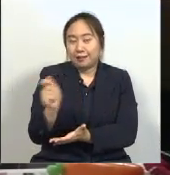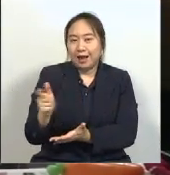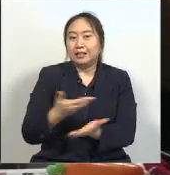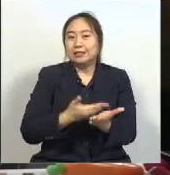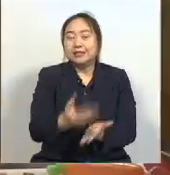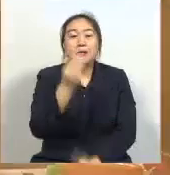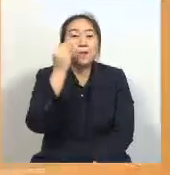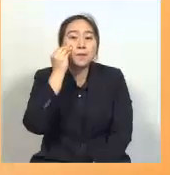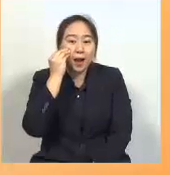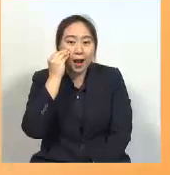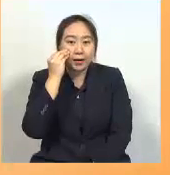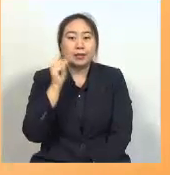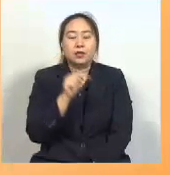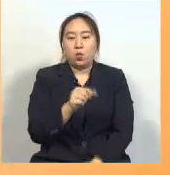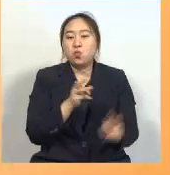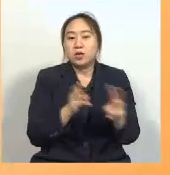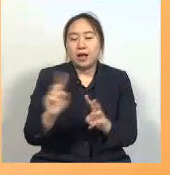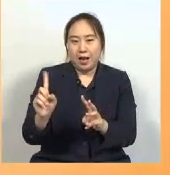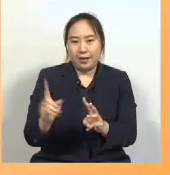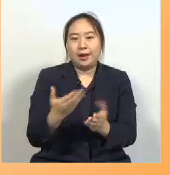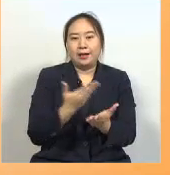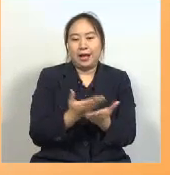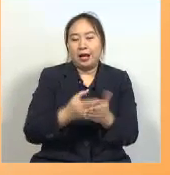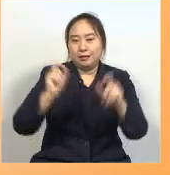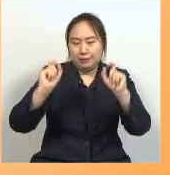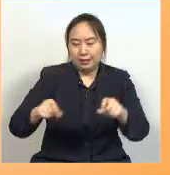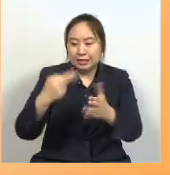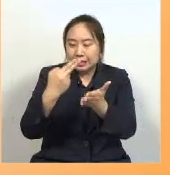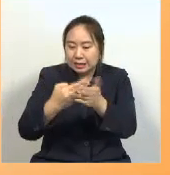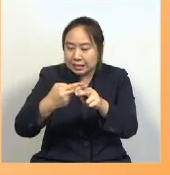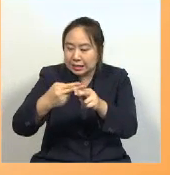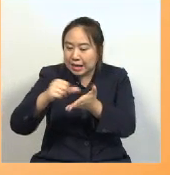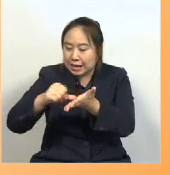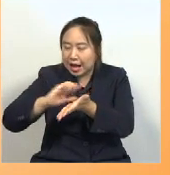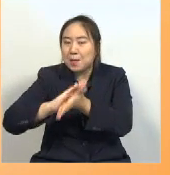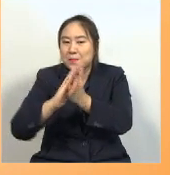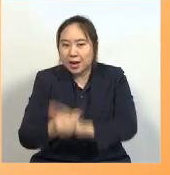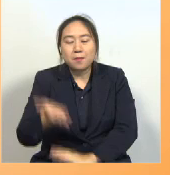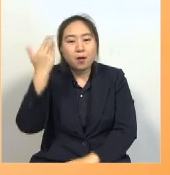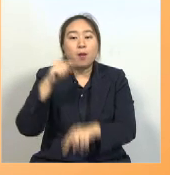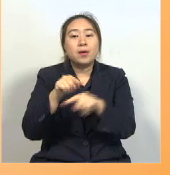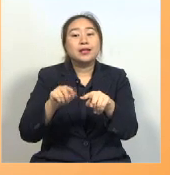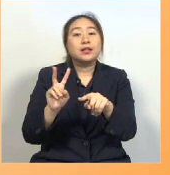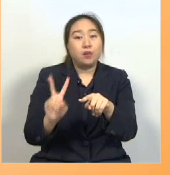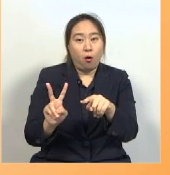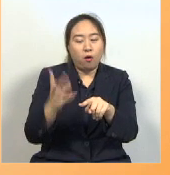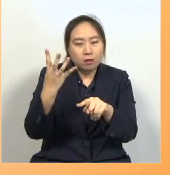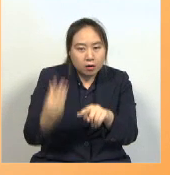ที่อยู่อาศัยด้วยการลดค่าธรรมเนียมจดทะเบียนการโอนกรรมสิทธิ์จากเดิม 2% เหลือ